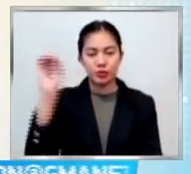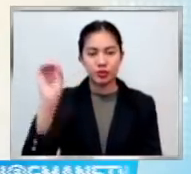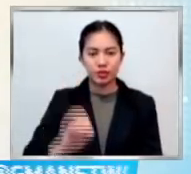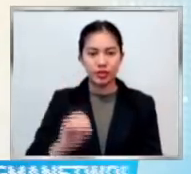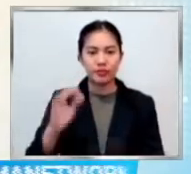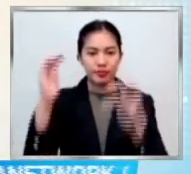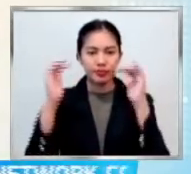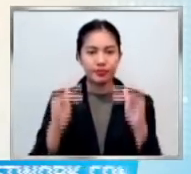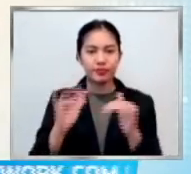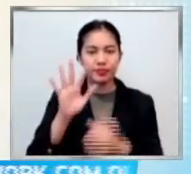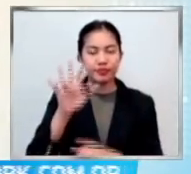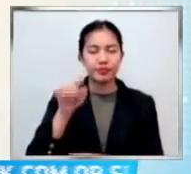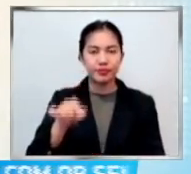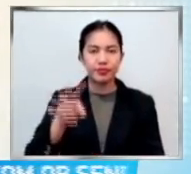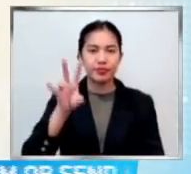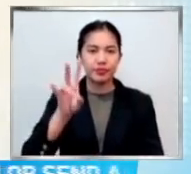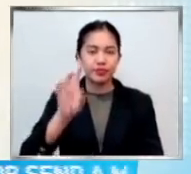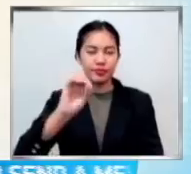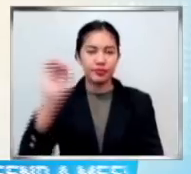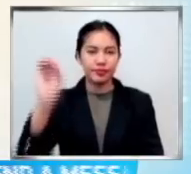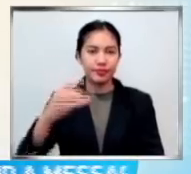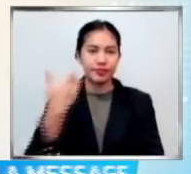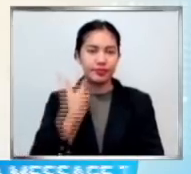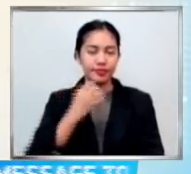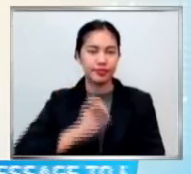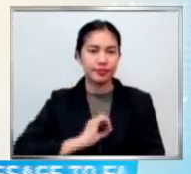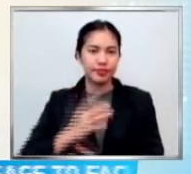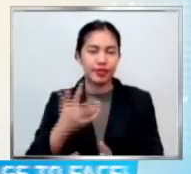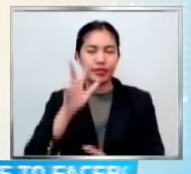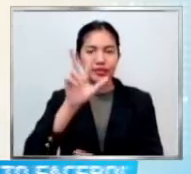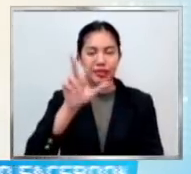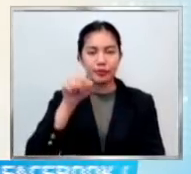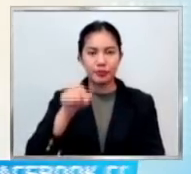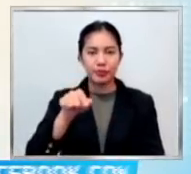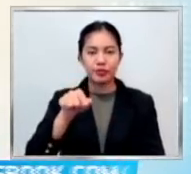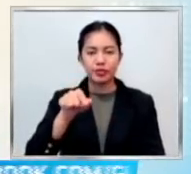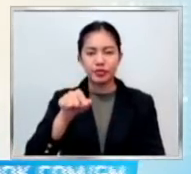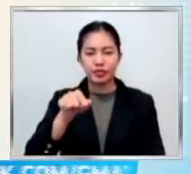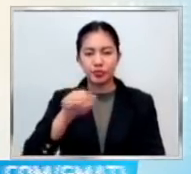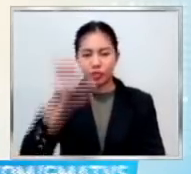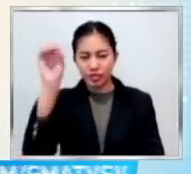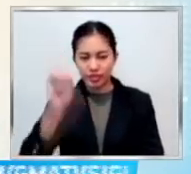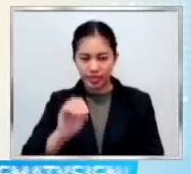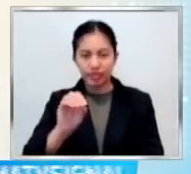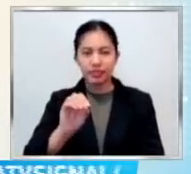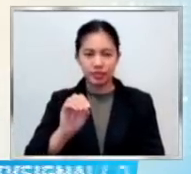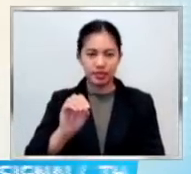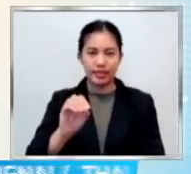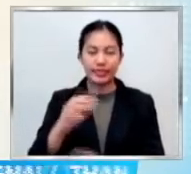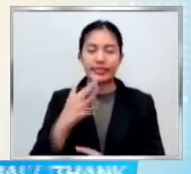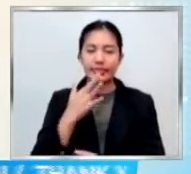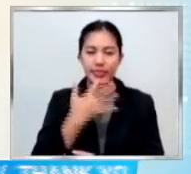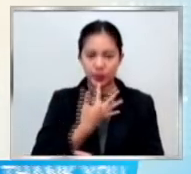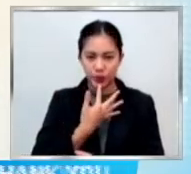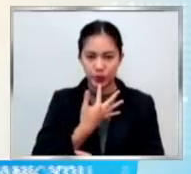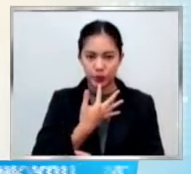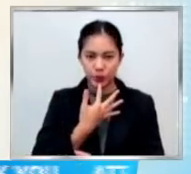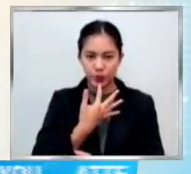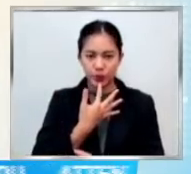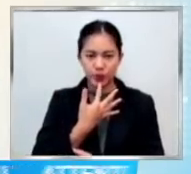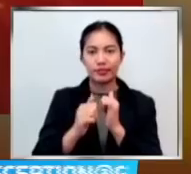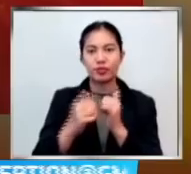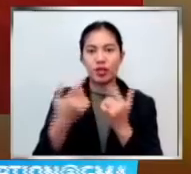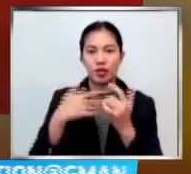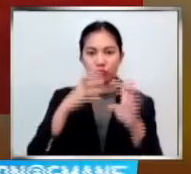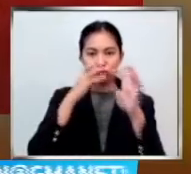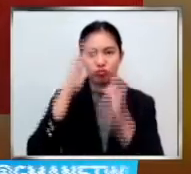ang asymptomatic, 3.8% ang critical, 9.0% ang severe at 15.41% ang